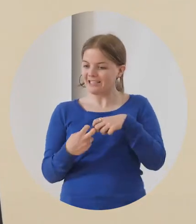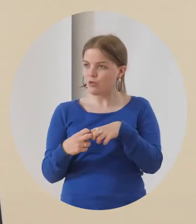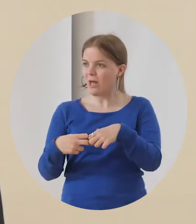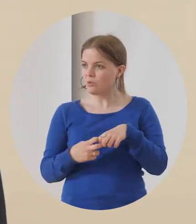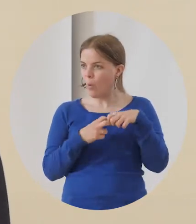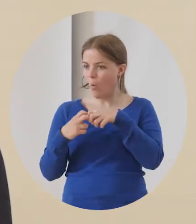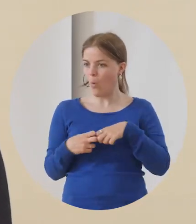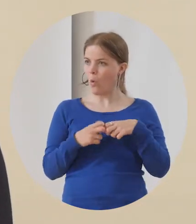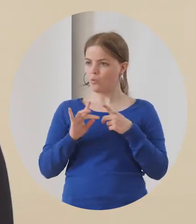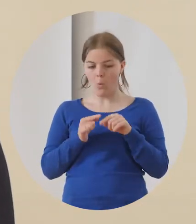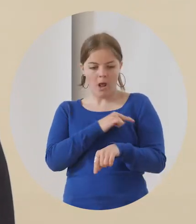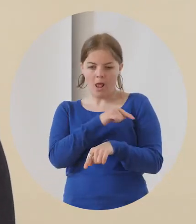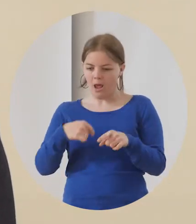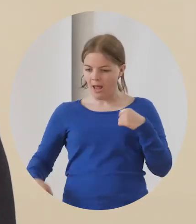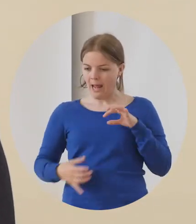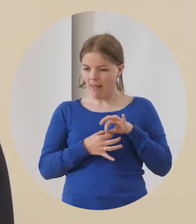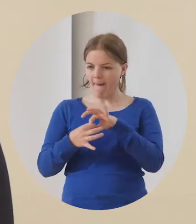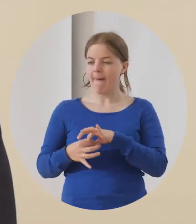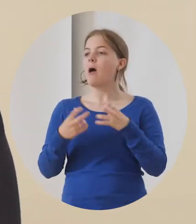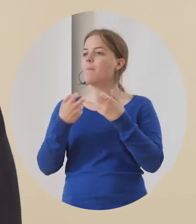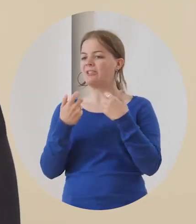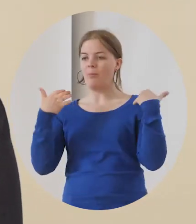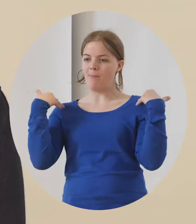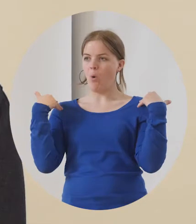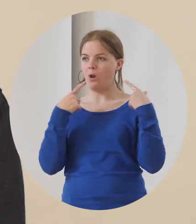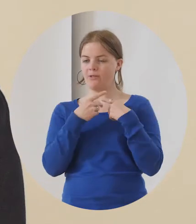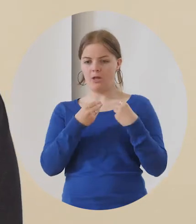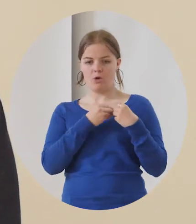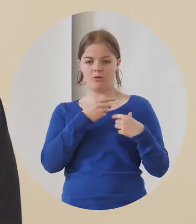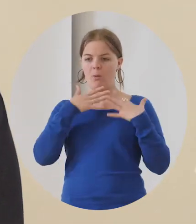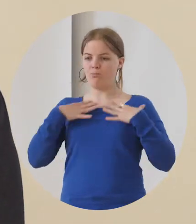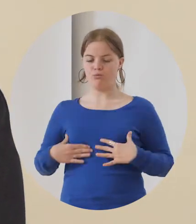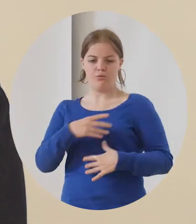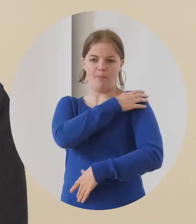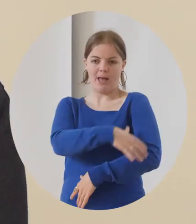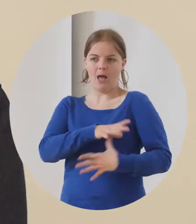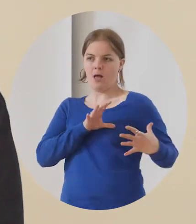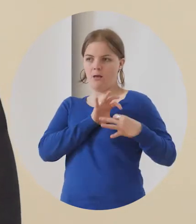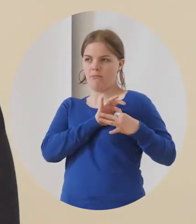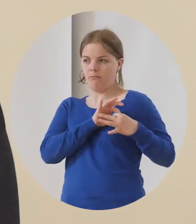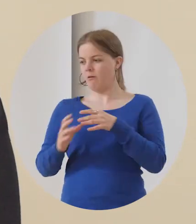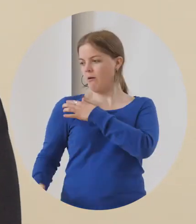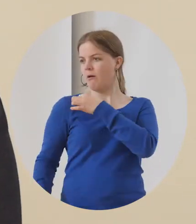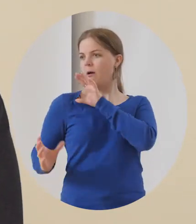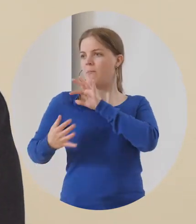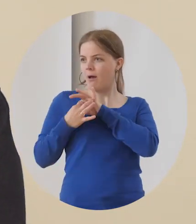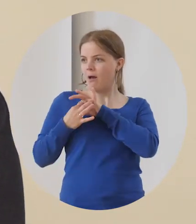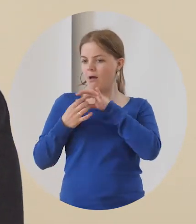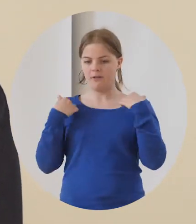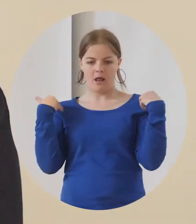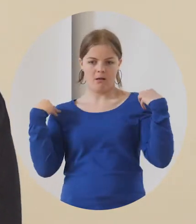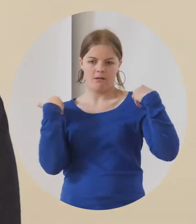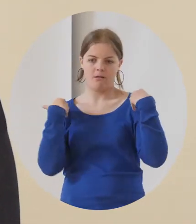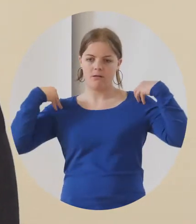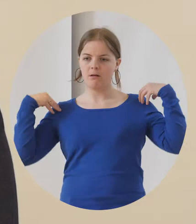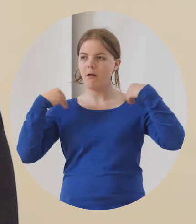différentes articulations, tout ce qui est jonction au niveau du corps, savoir que l'épaule, c'est ce qui permet de tenir le bras au buste et